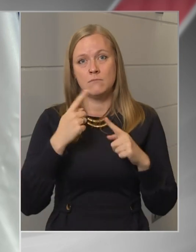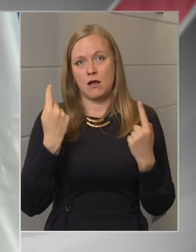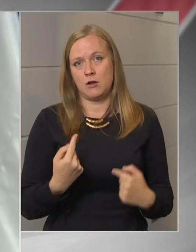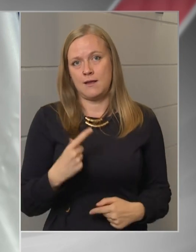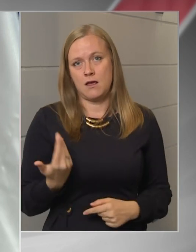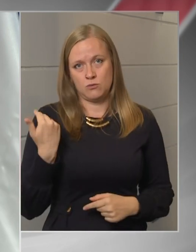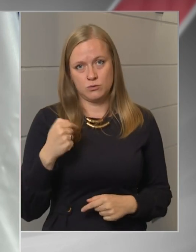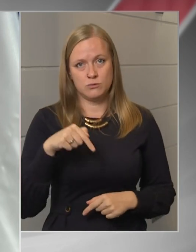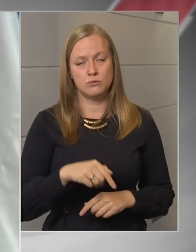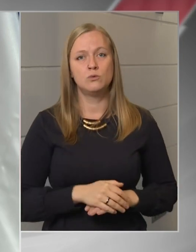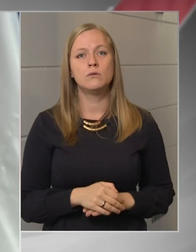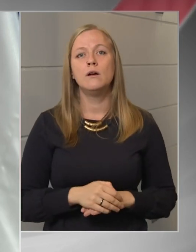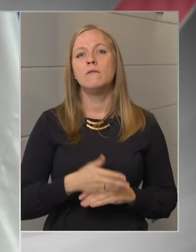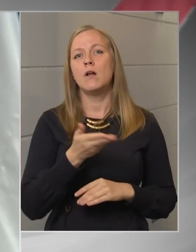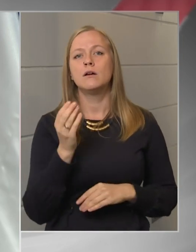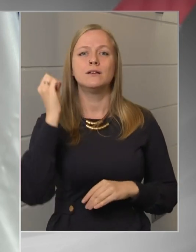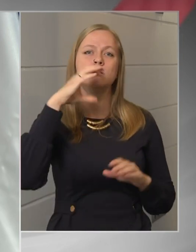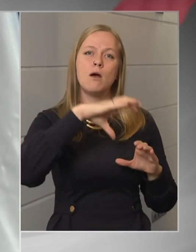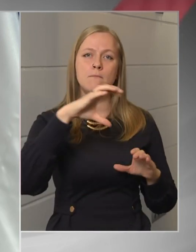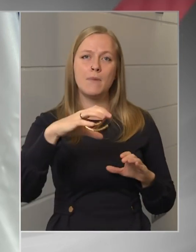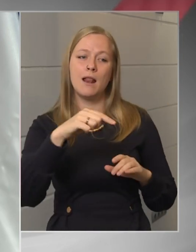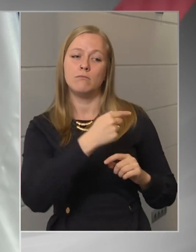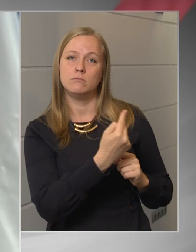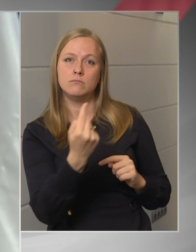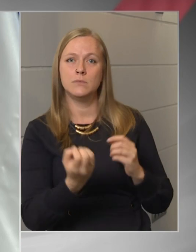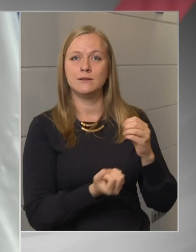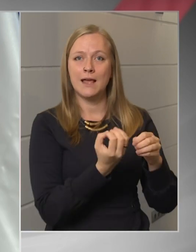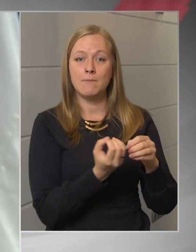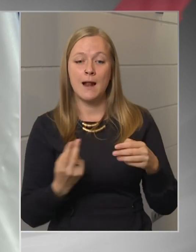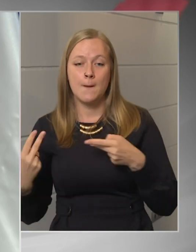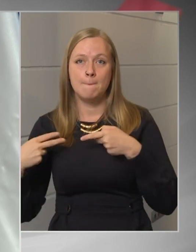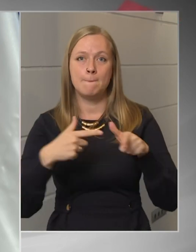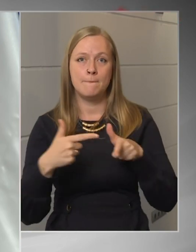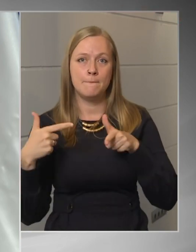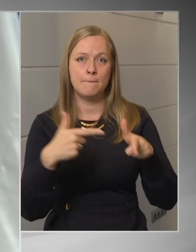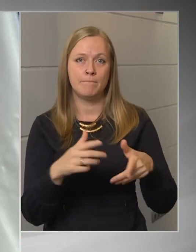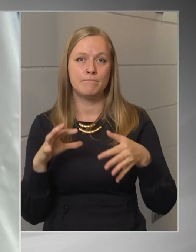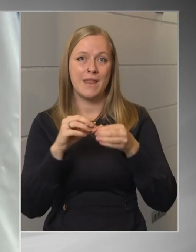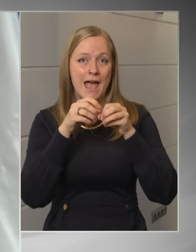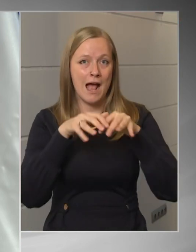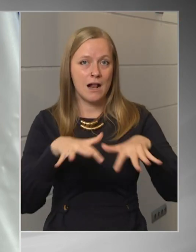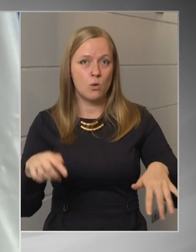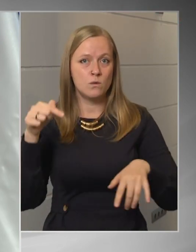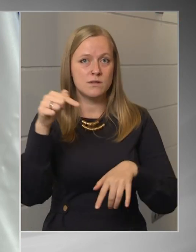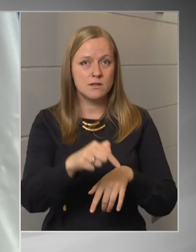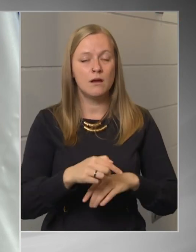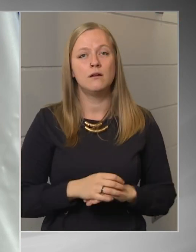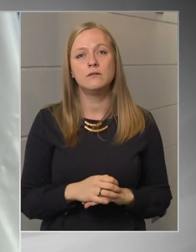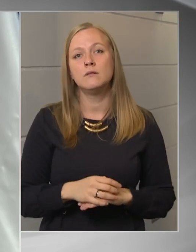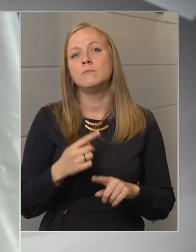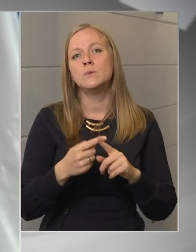azt, hogy valaki a napelemével termelt energiát betáplálja a hálózatba, illetve